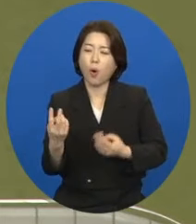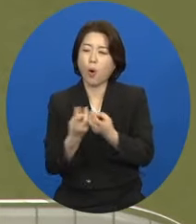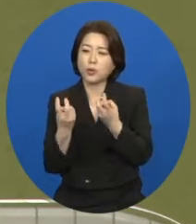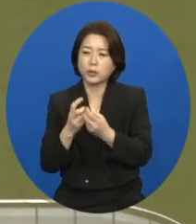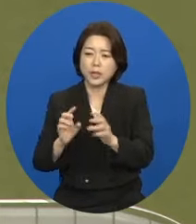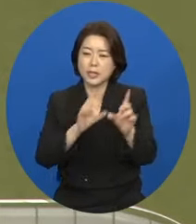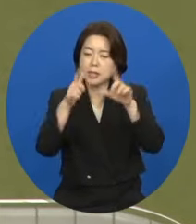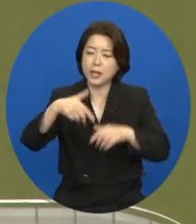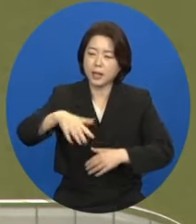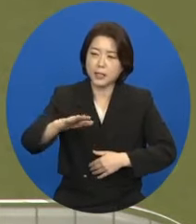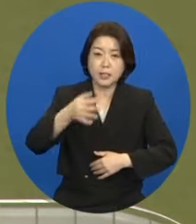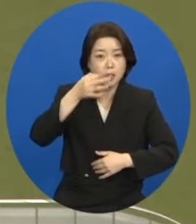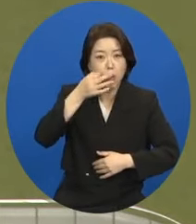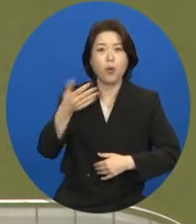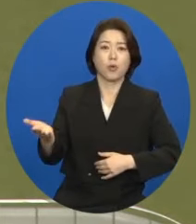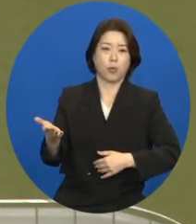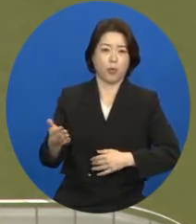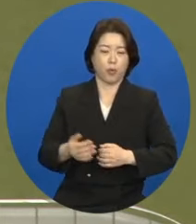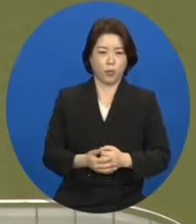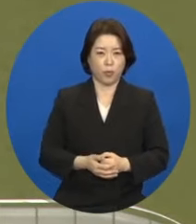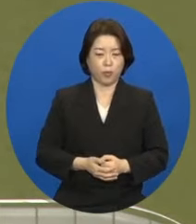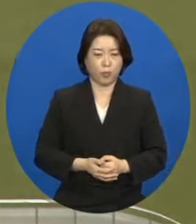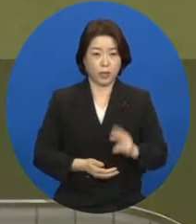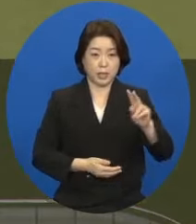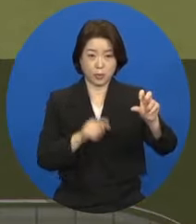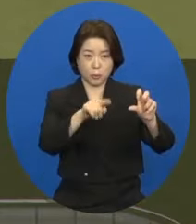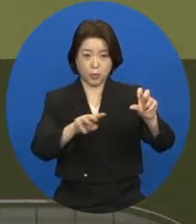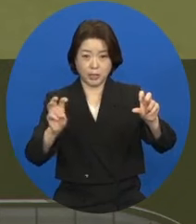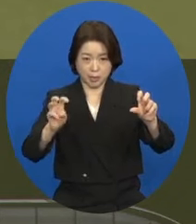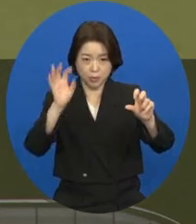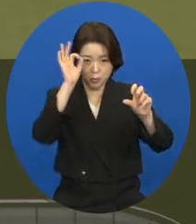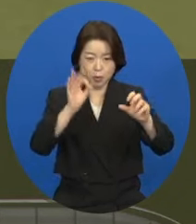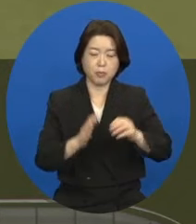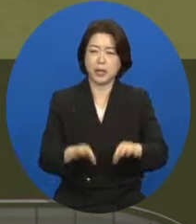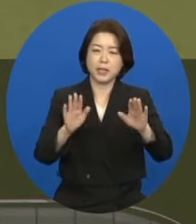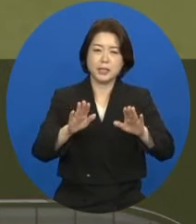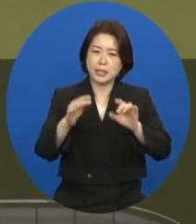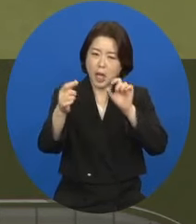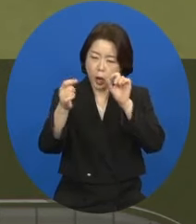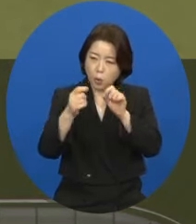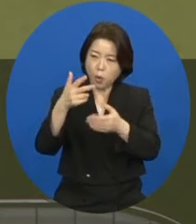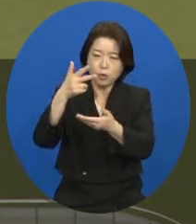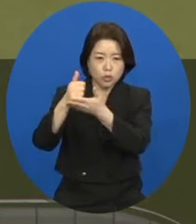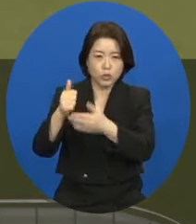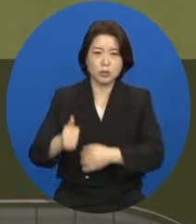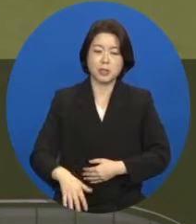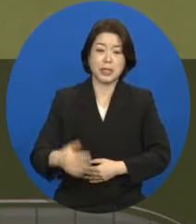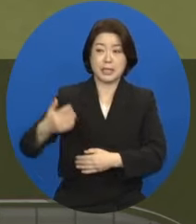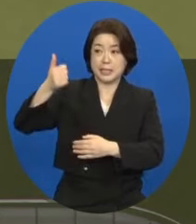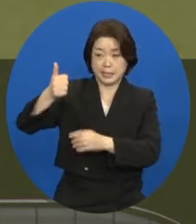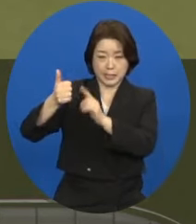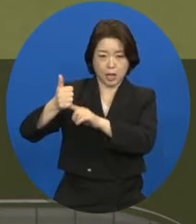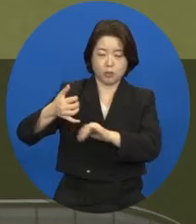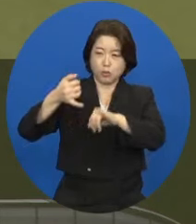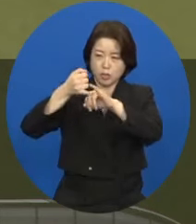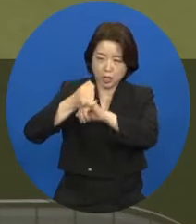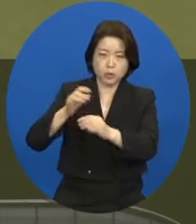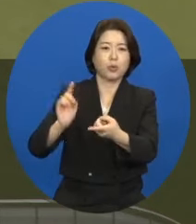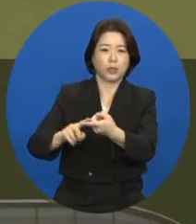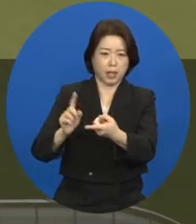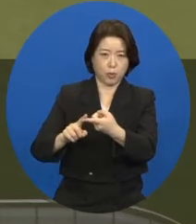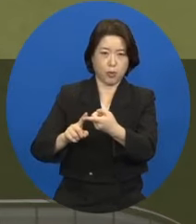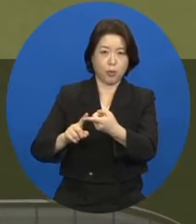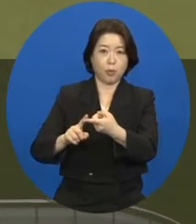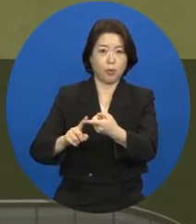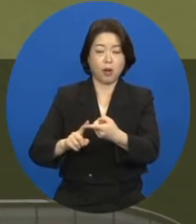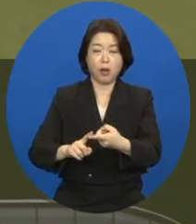살아야 하는지를 보여주는데요. 자, 30절 보십시오. 이제 곧 주님께서 당신께 장군께 약속하신 대로. 야,